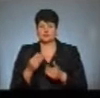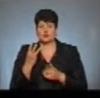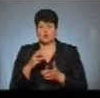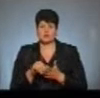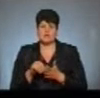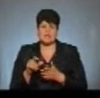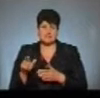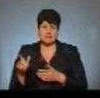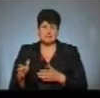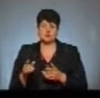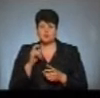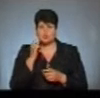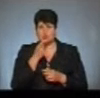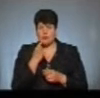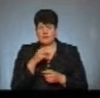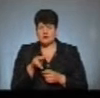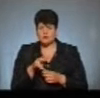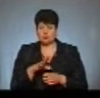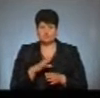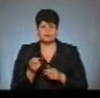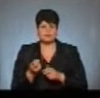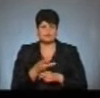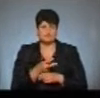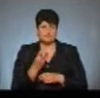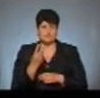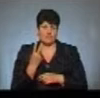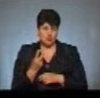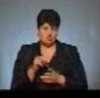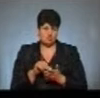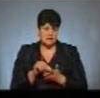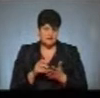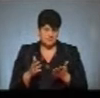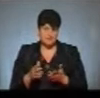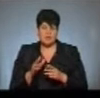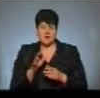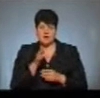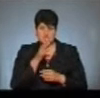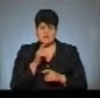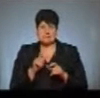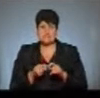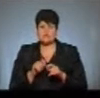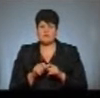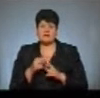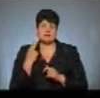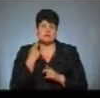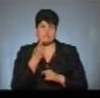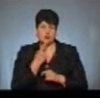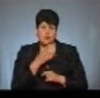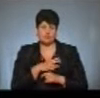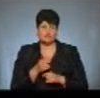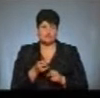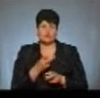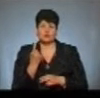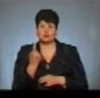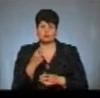час тестування з української мови літератури було видалено 2 учасників, і під час тестування з англійської мови видалено